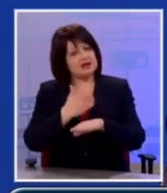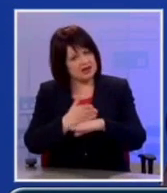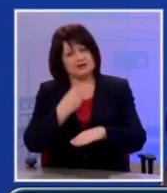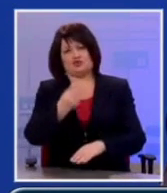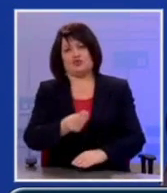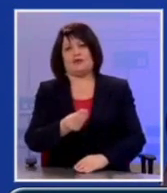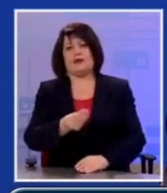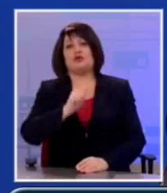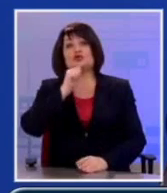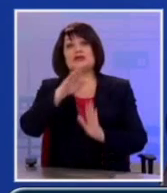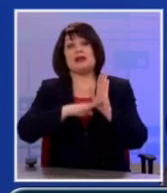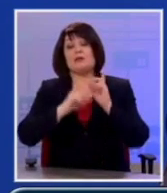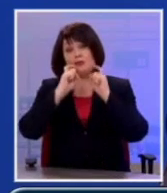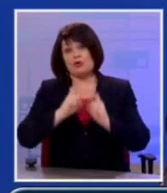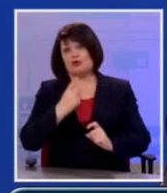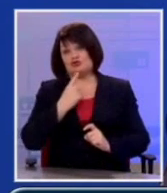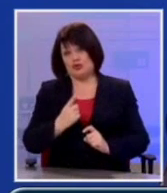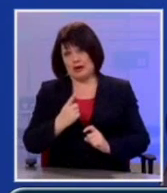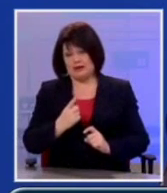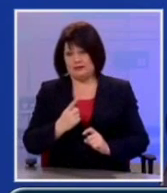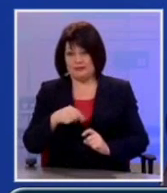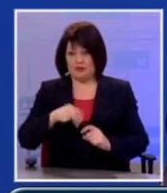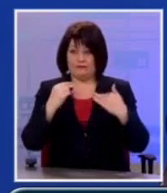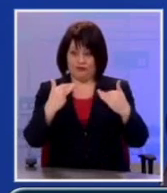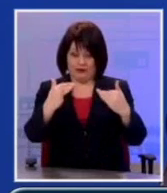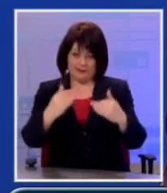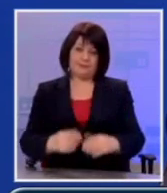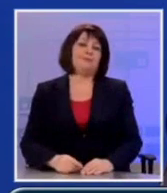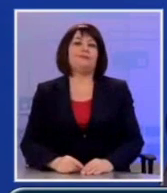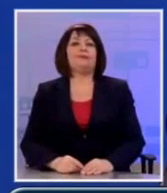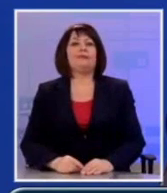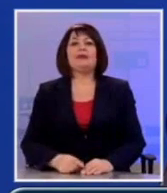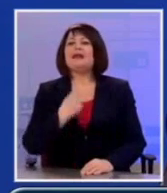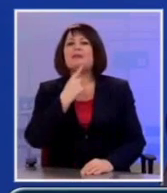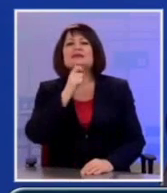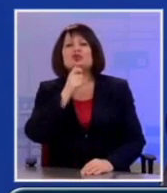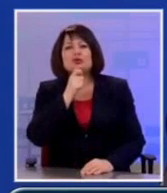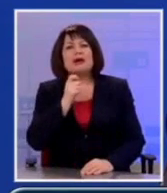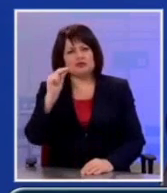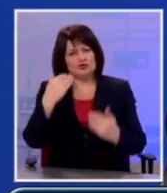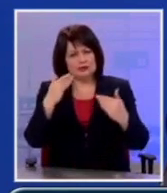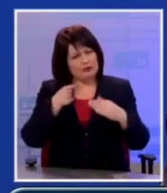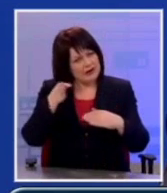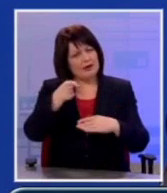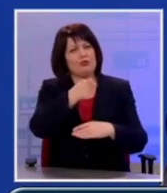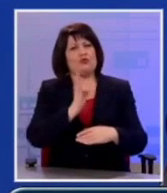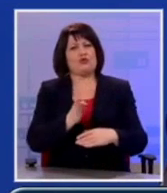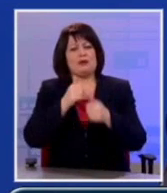είναι συνταγματική υποχρέωση της Βουλής. Τώρα, σε σχέση με τους κοινοβουλευτικούς συντάκτες,